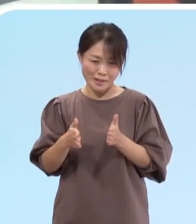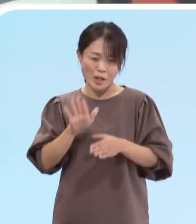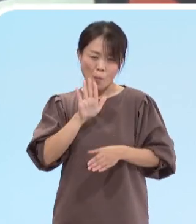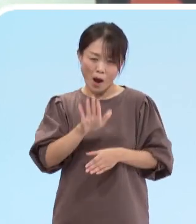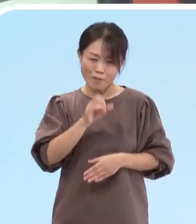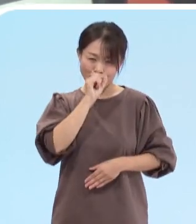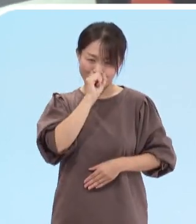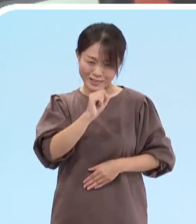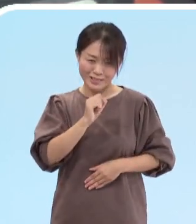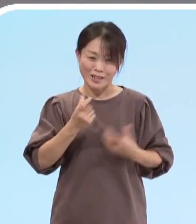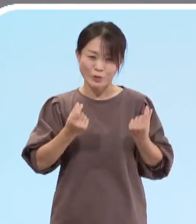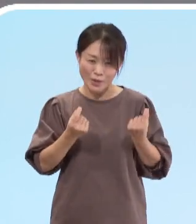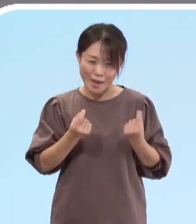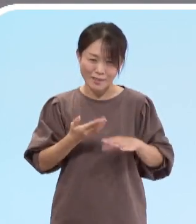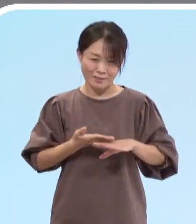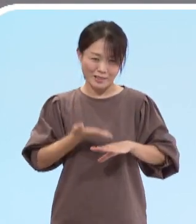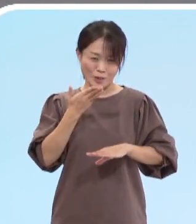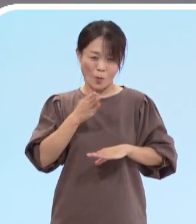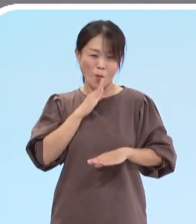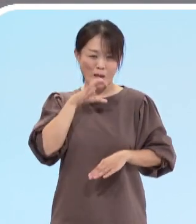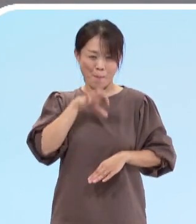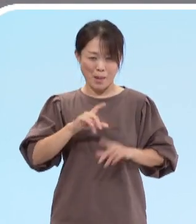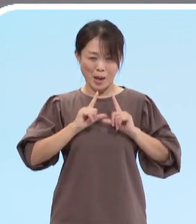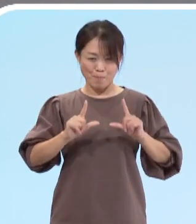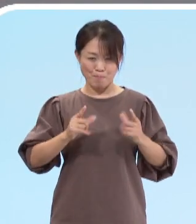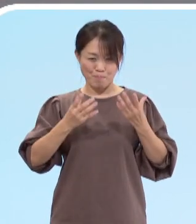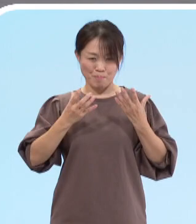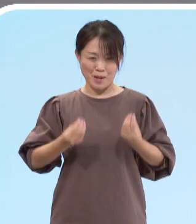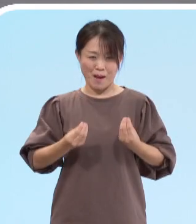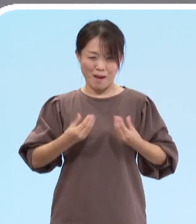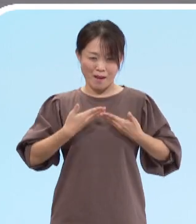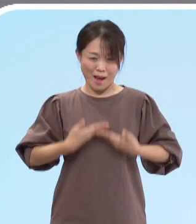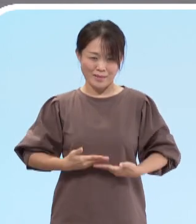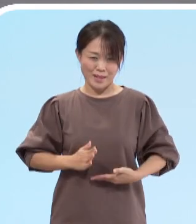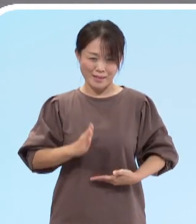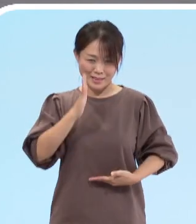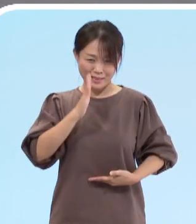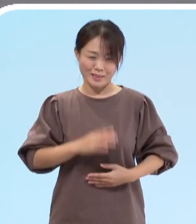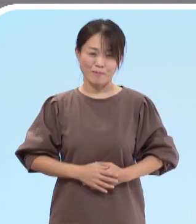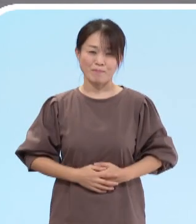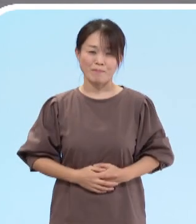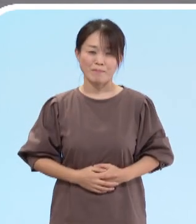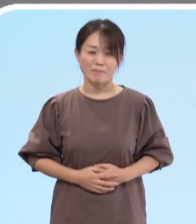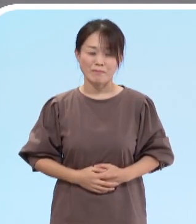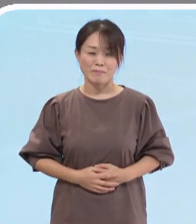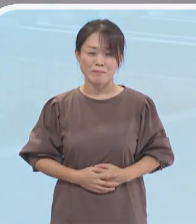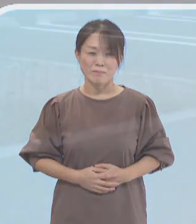るのもいいですよね。以上、現場からお送りいたしました。ご安全に。